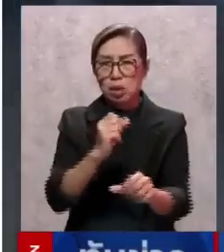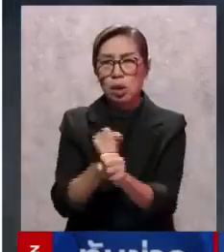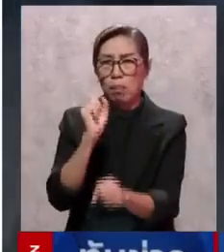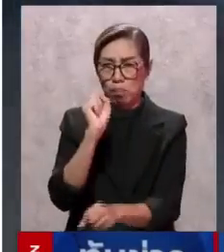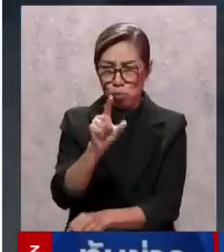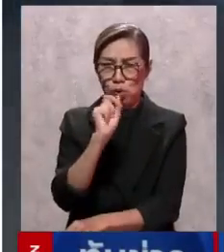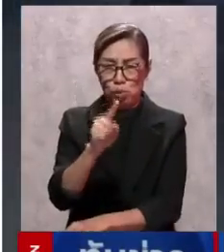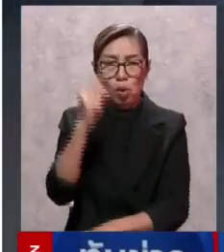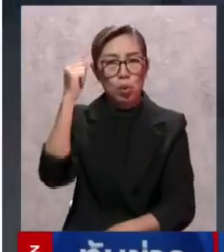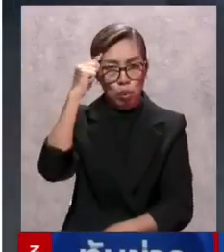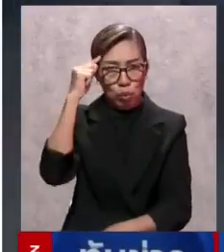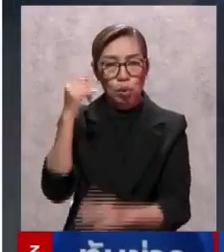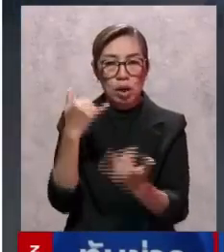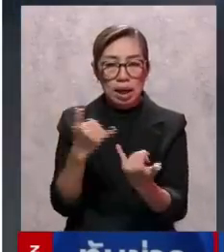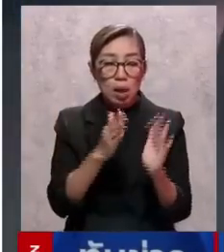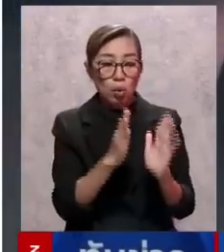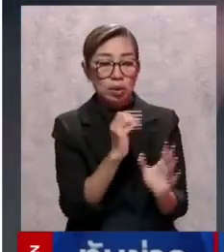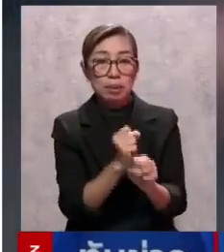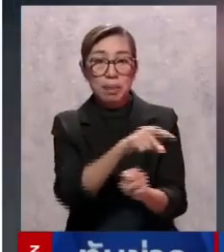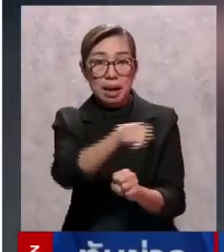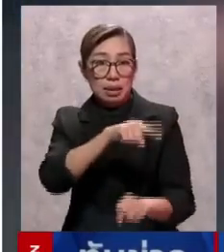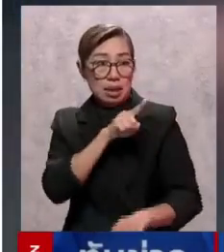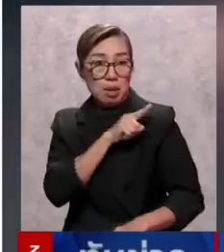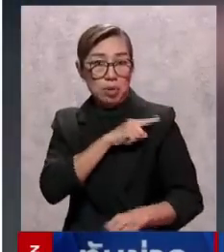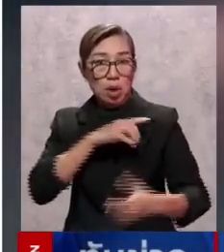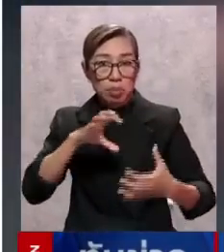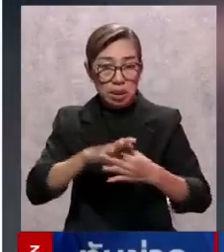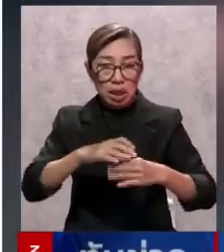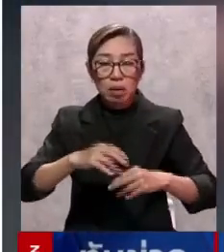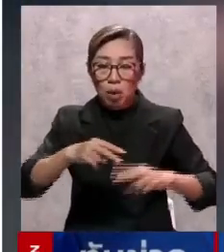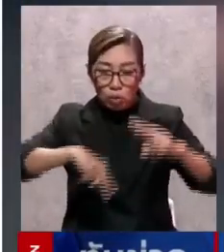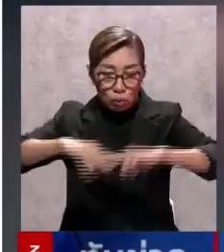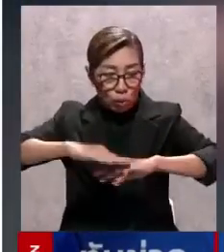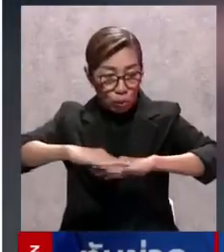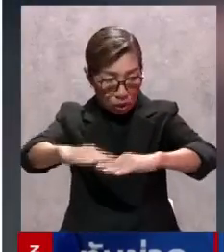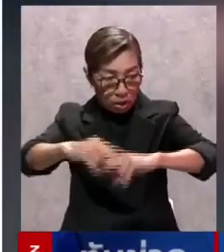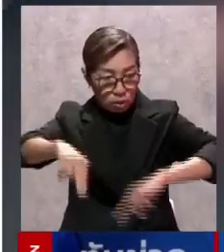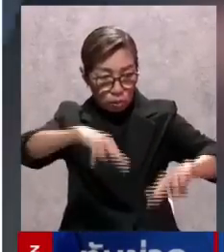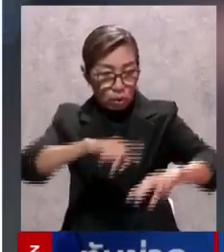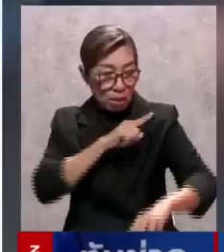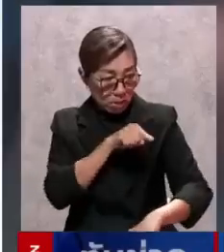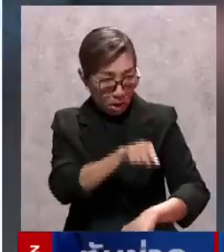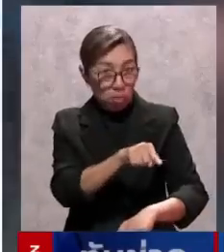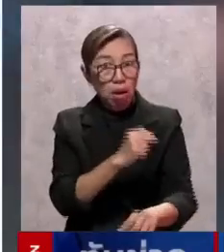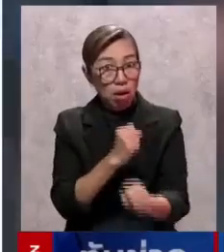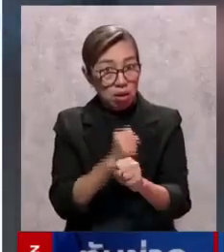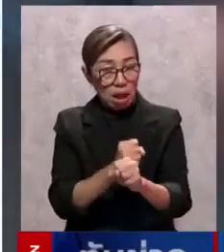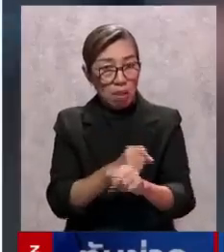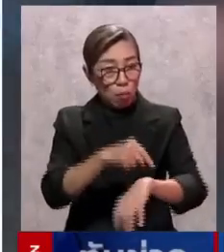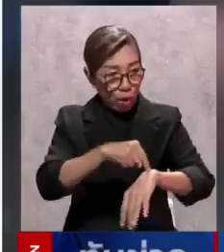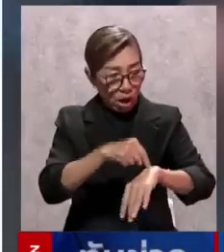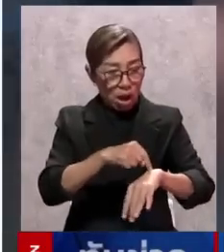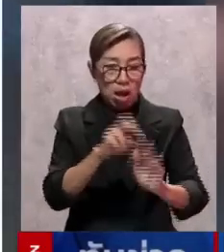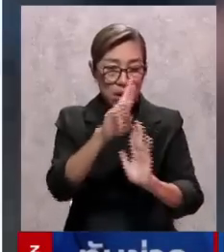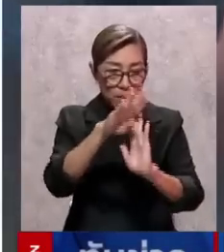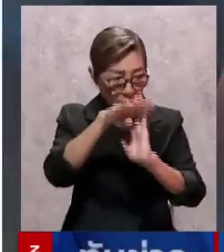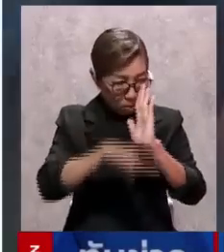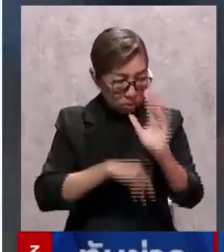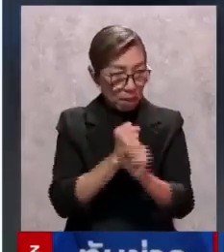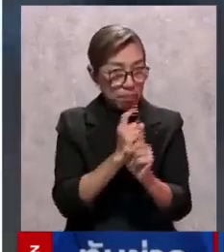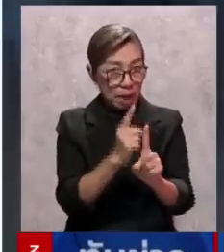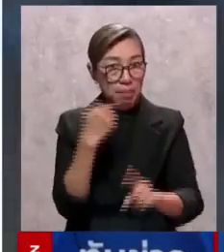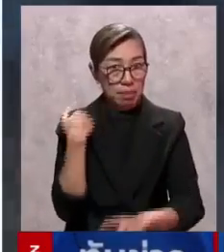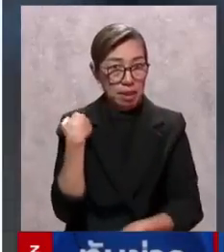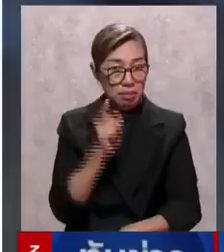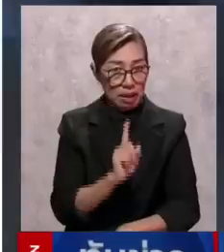นรวมถึงจะมีการตรวจสอบเจ้าหน้าที่ที่เป็นคนดูแลตรวจสอบอายุของทางเลื่อนด้วยว่าทำตามระเบียบหรือไม่ส่วนอาการของผู้บาดเ